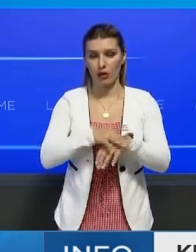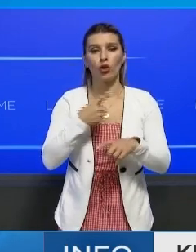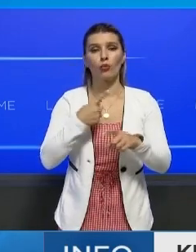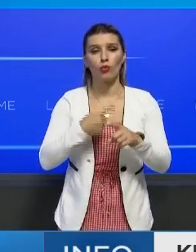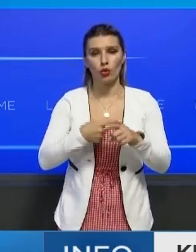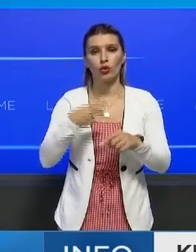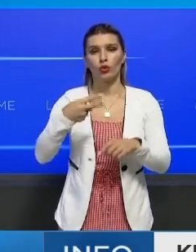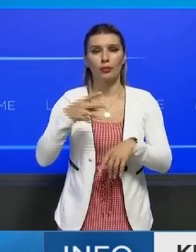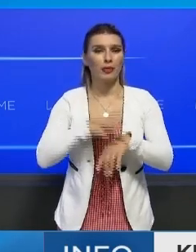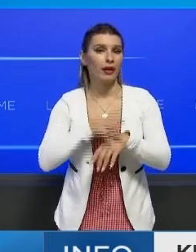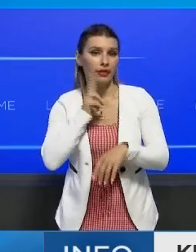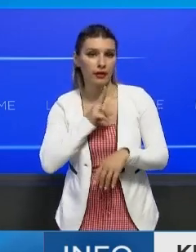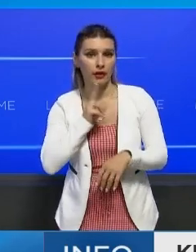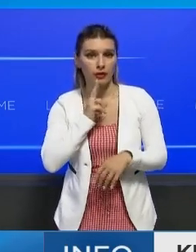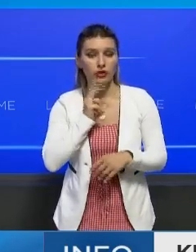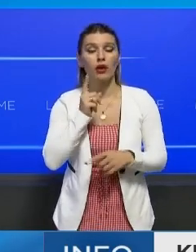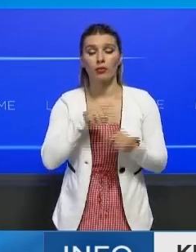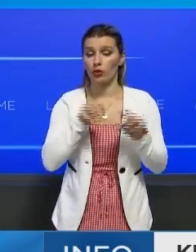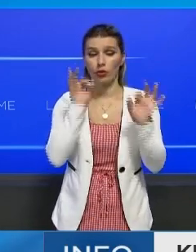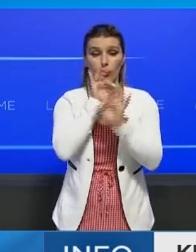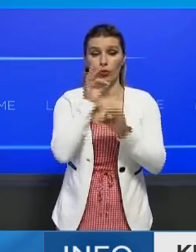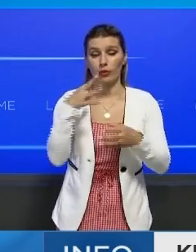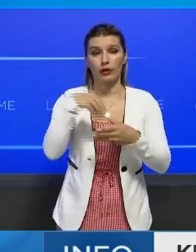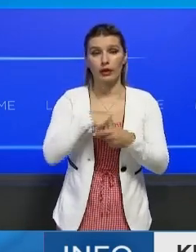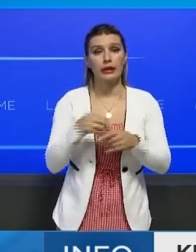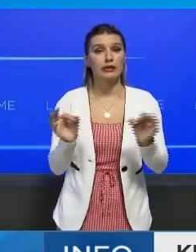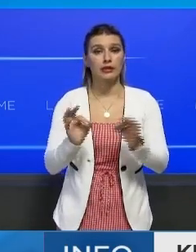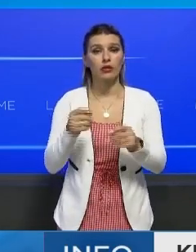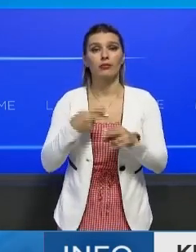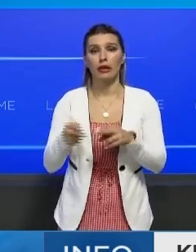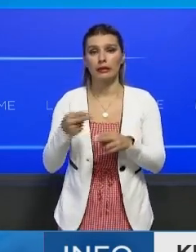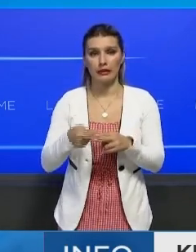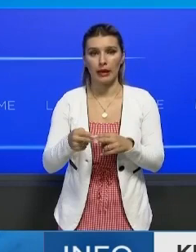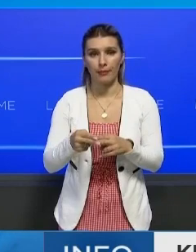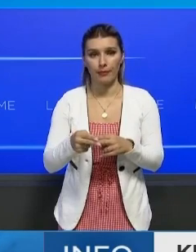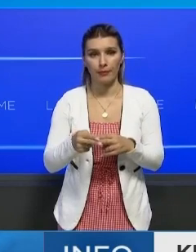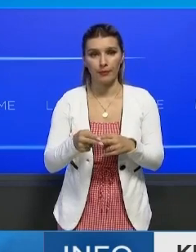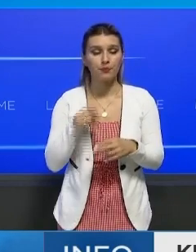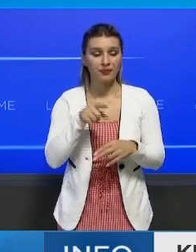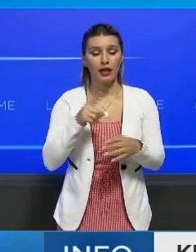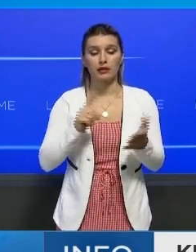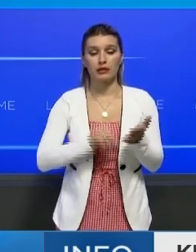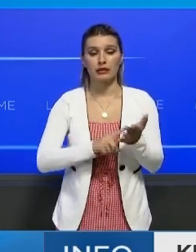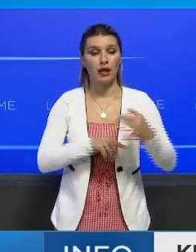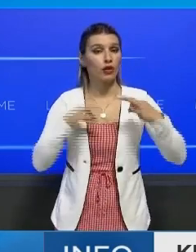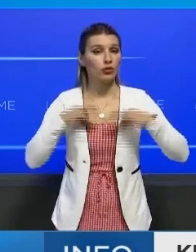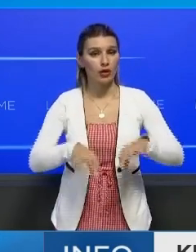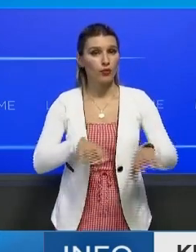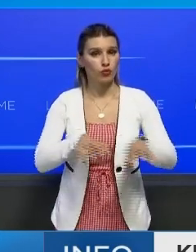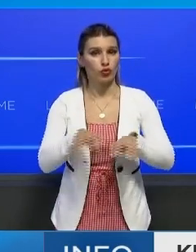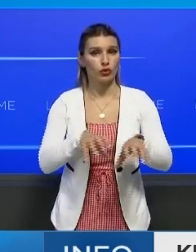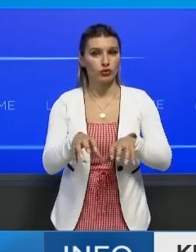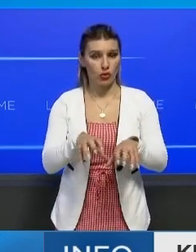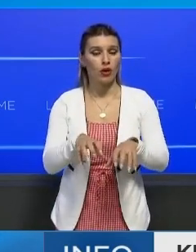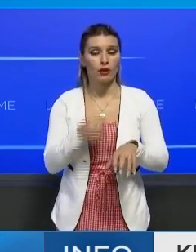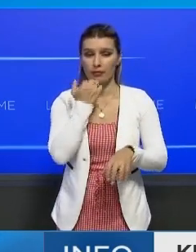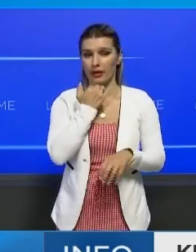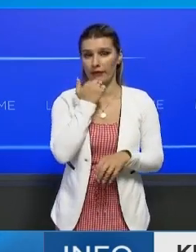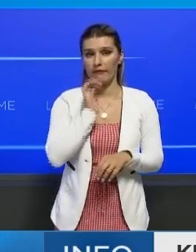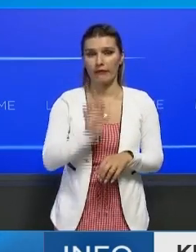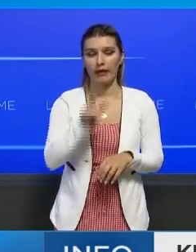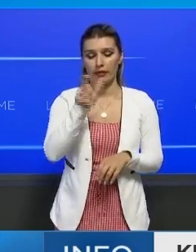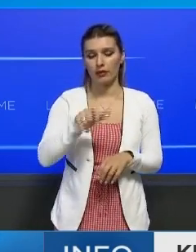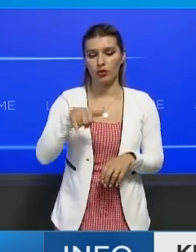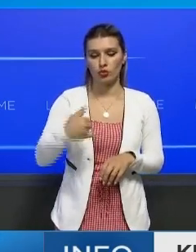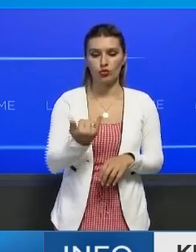infermierët, por nuk janë përfshirë kategoria e sigurimit dhe pastrimit. Kryetari i sindikatës së punëtorëve të sektorit privat,